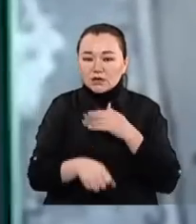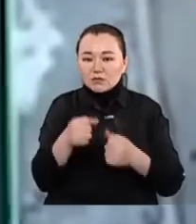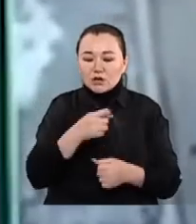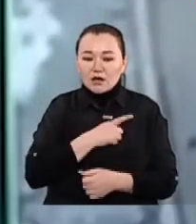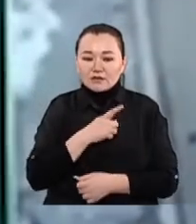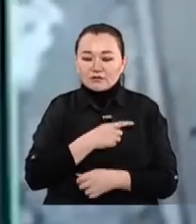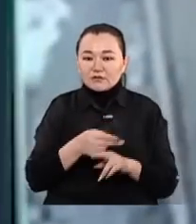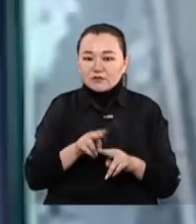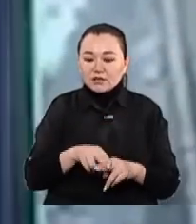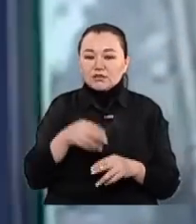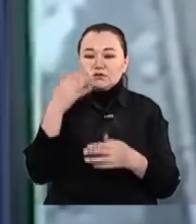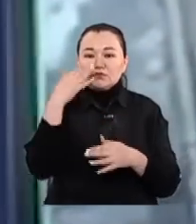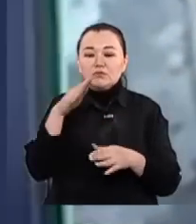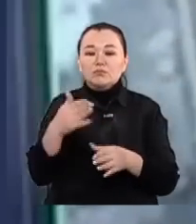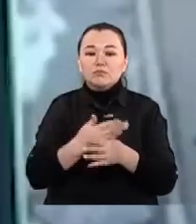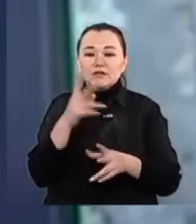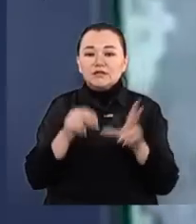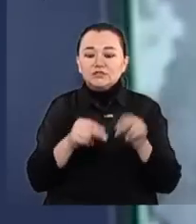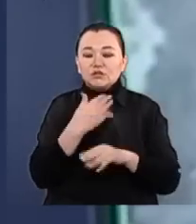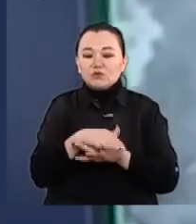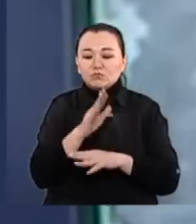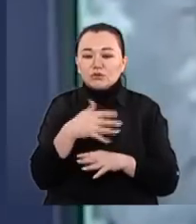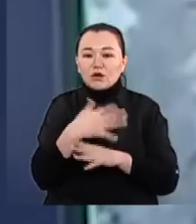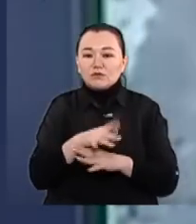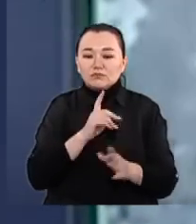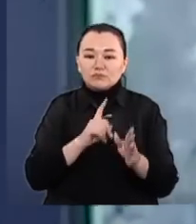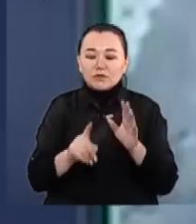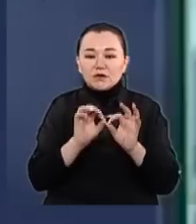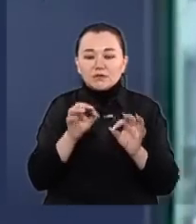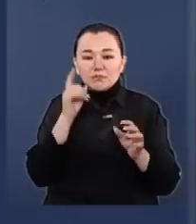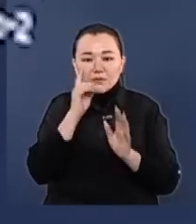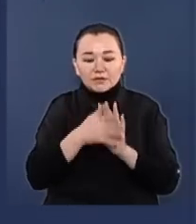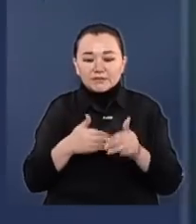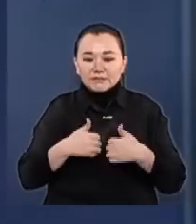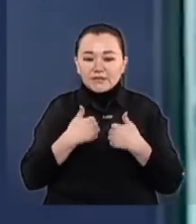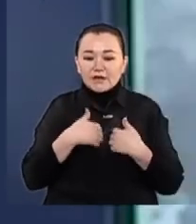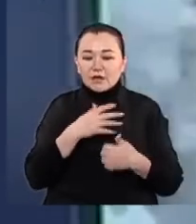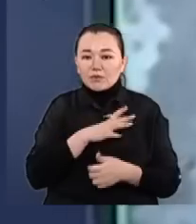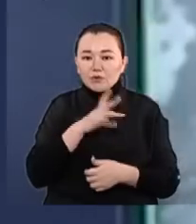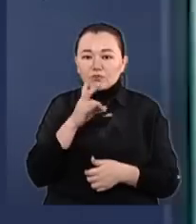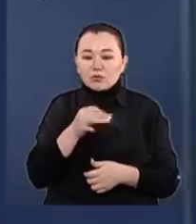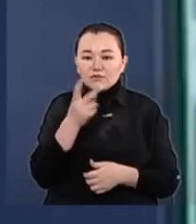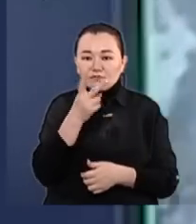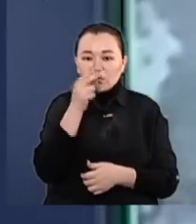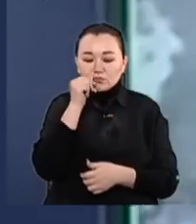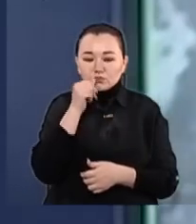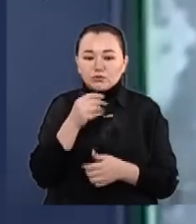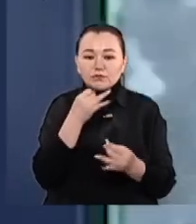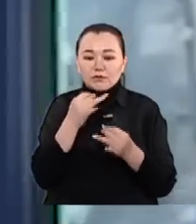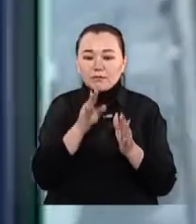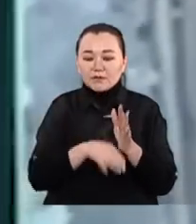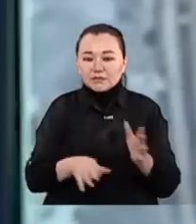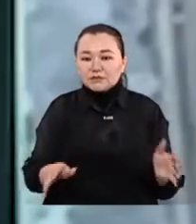өзі болғандықтан сырттан көмек келер деген үмітпен аулаға шығып мән жайды түсінуге тырысыпты. Бирок эңгезерде эки жигит тилге келмей көтөрүп